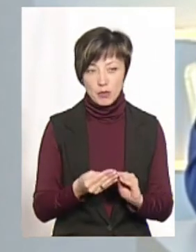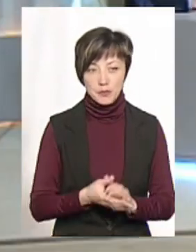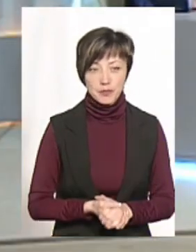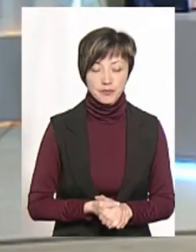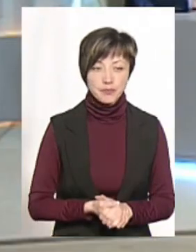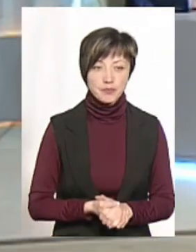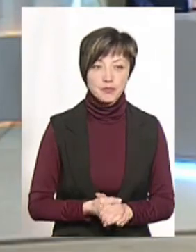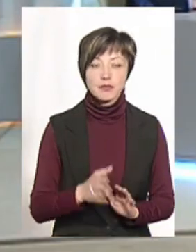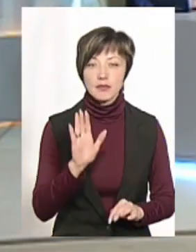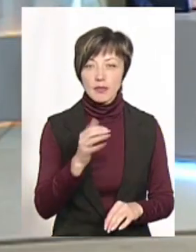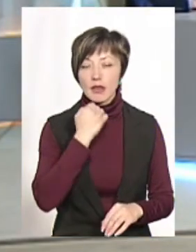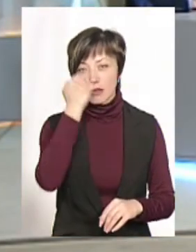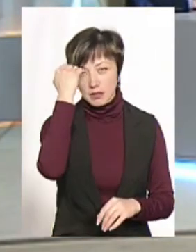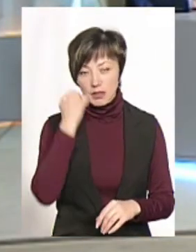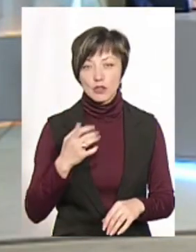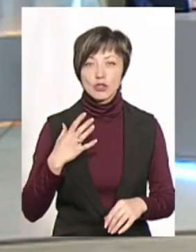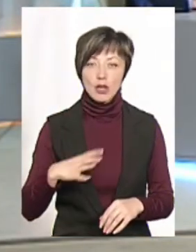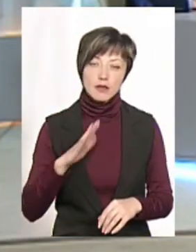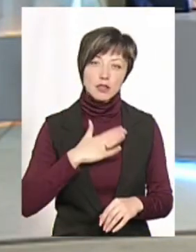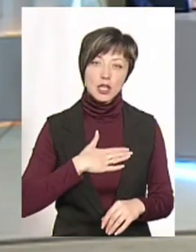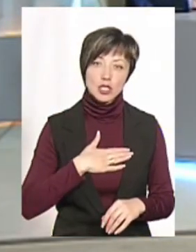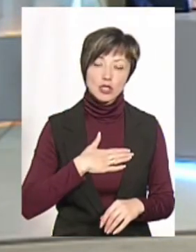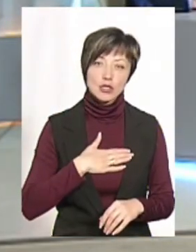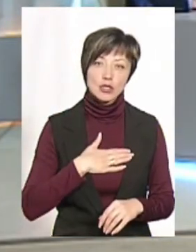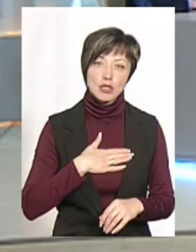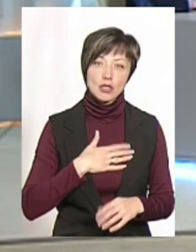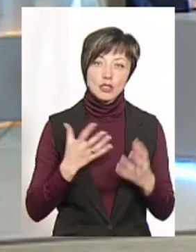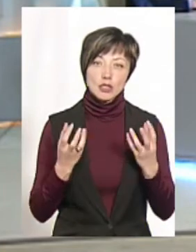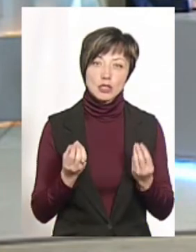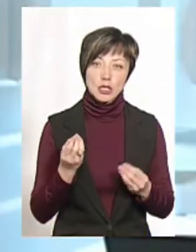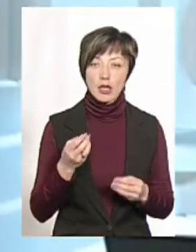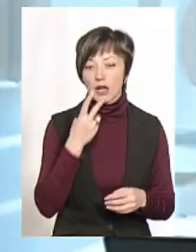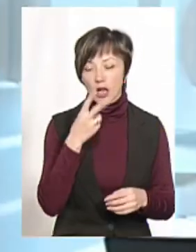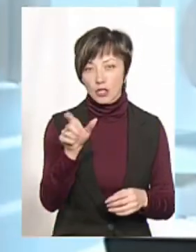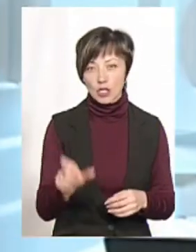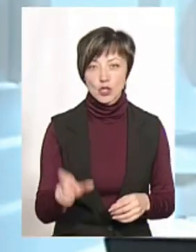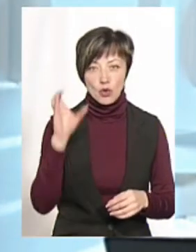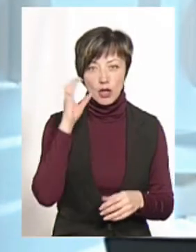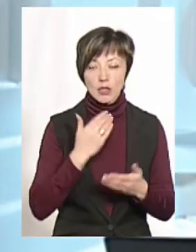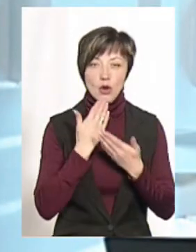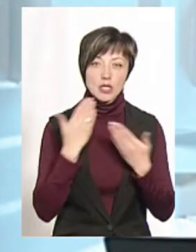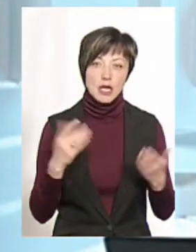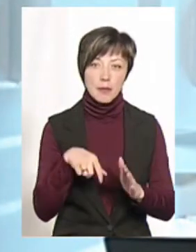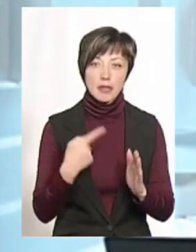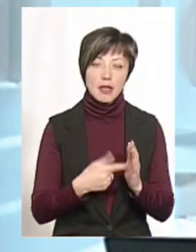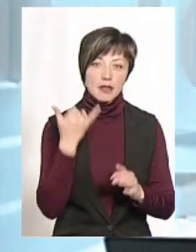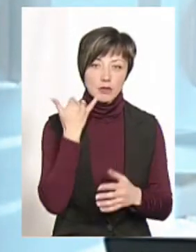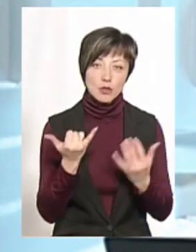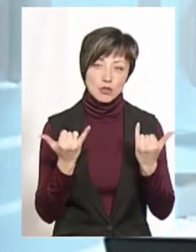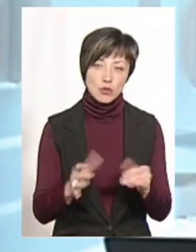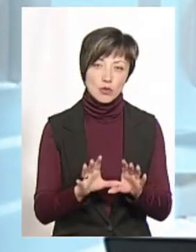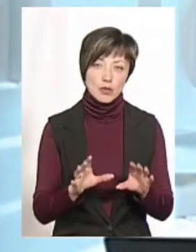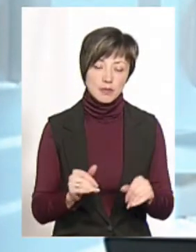проблематику. Зрозуміло. Я вам дякую. І дочекався нас ще глядач чи слухач. Прошу, це останнє питання телефоном на